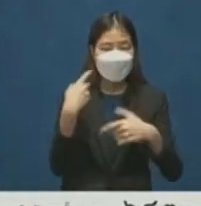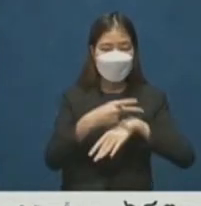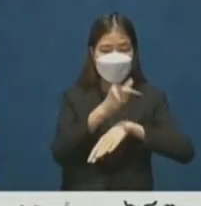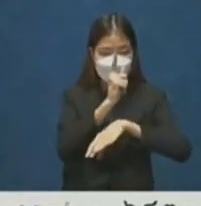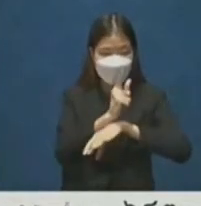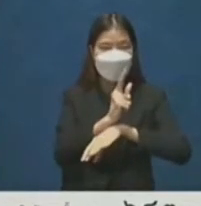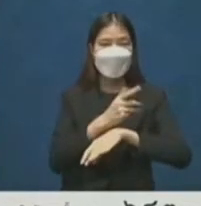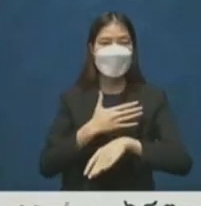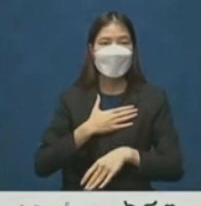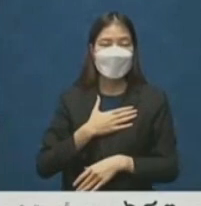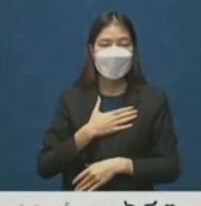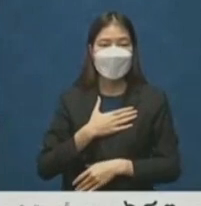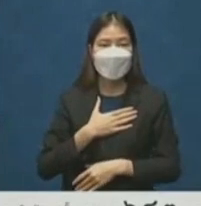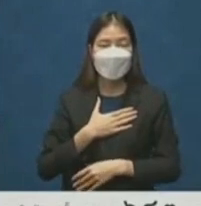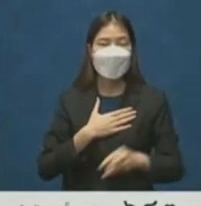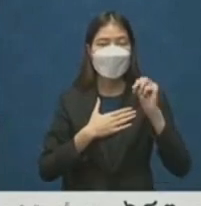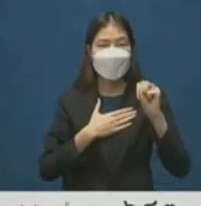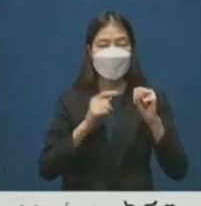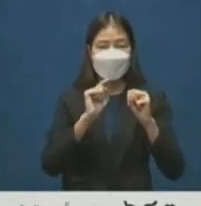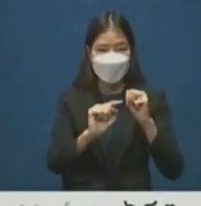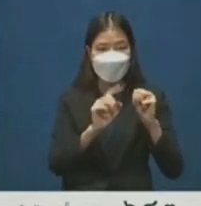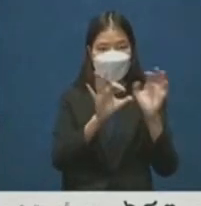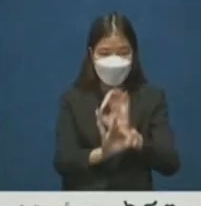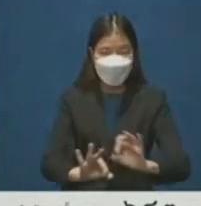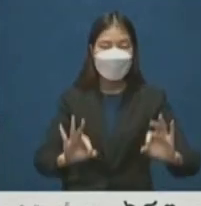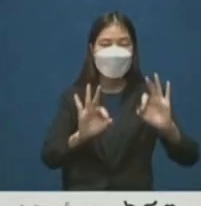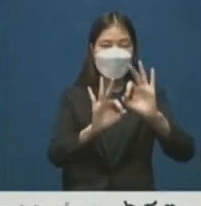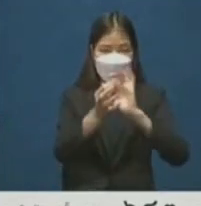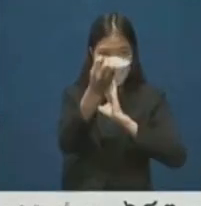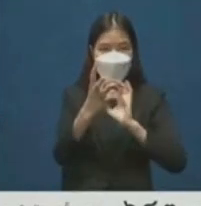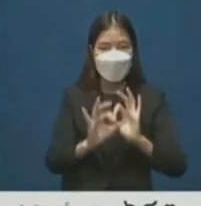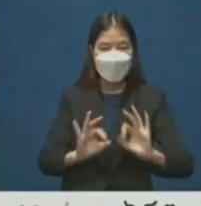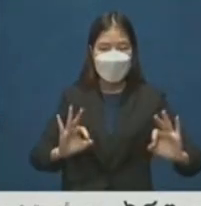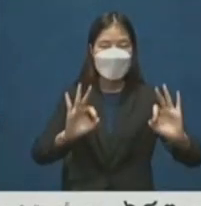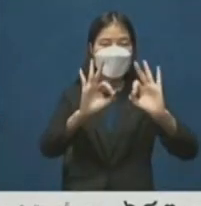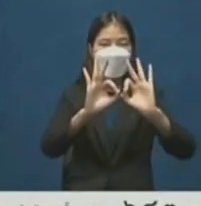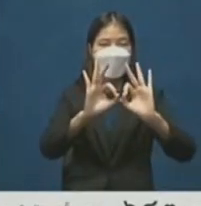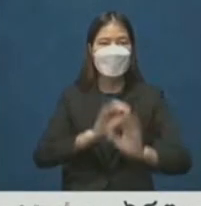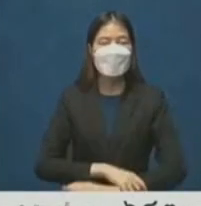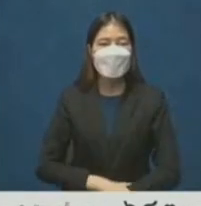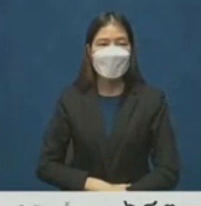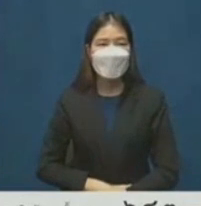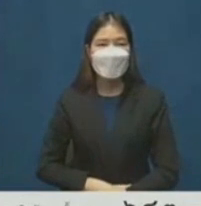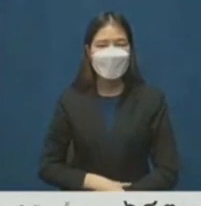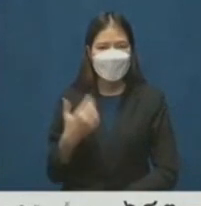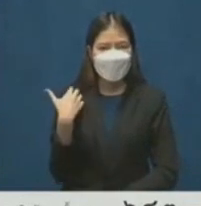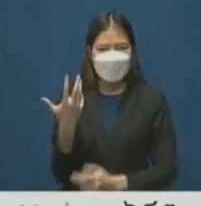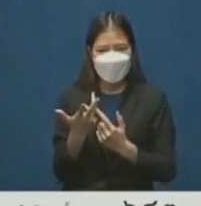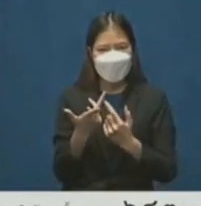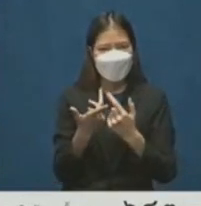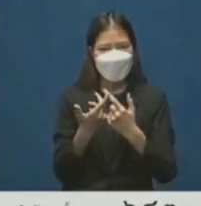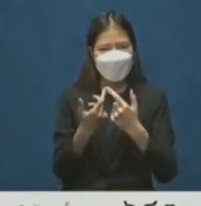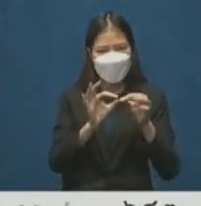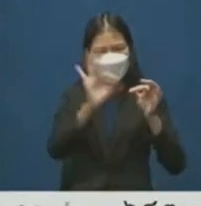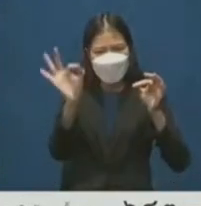ท่านประธานรัฐสภาว่ามาตรานี้เป็นมาตราที่มีความสำคัญมากแต่ผมเห็นมาตรานี้มี